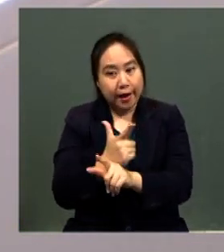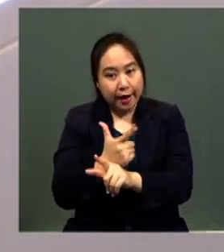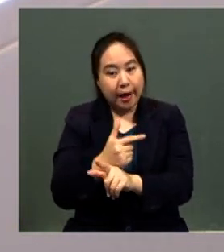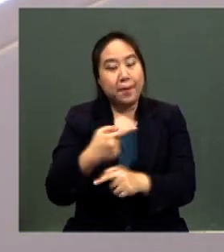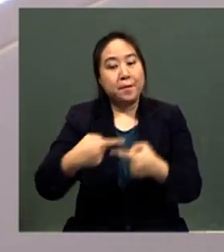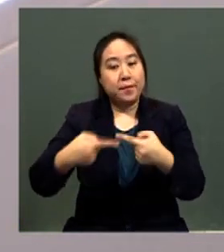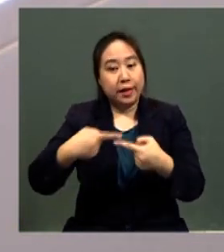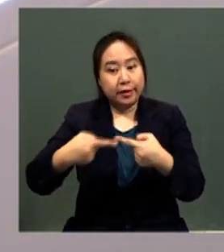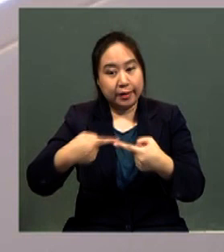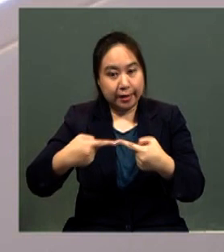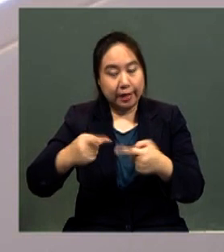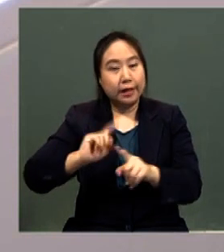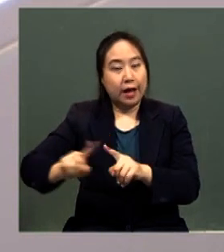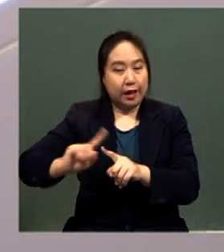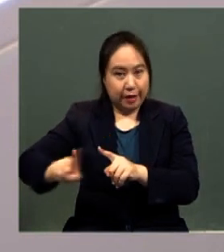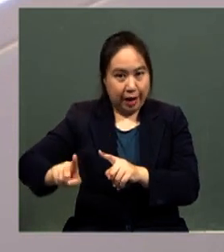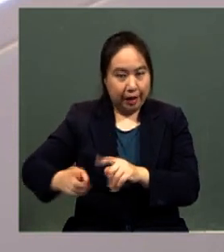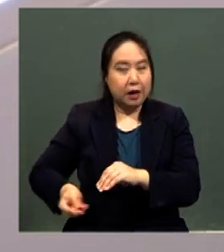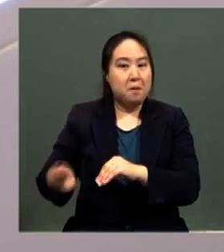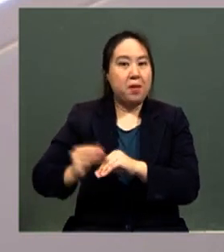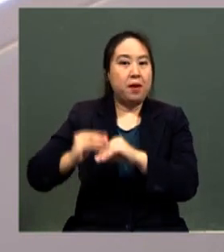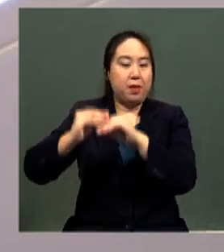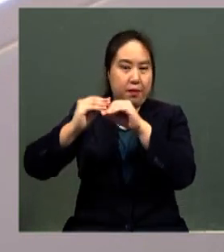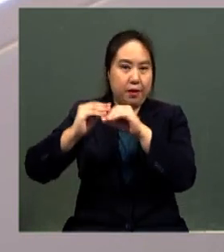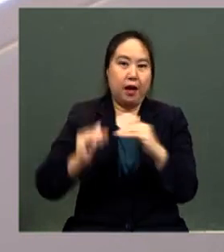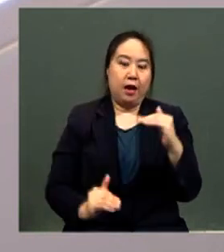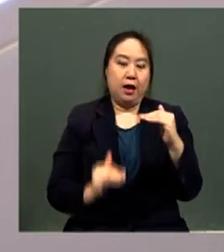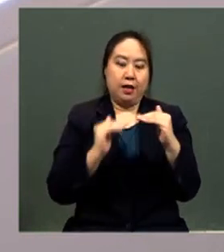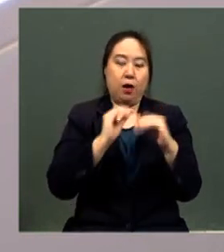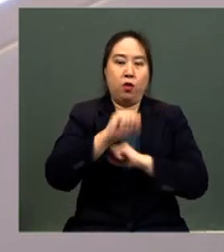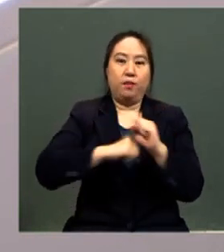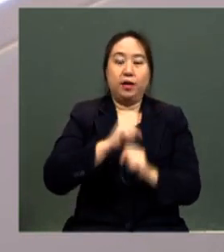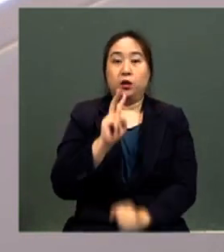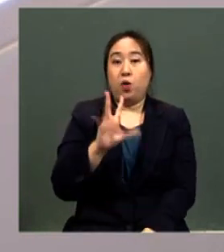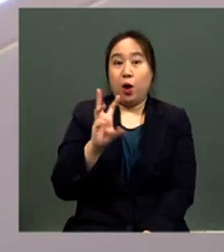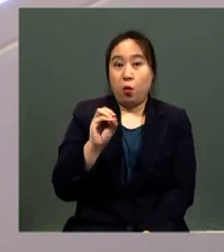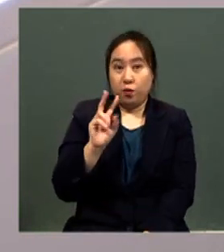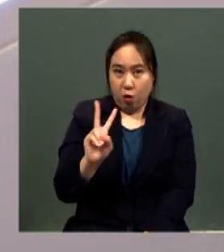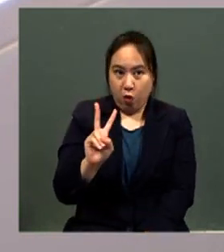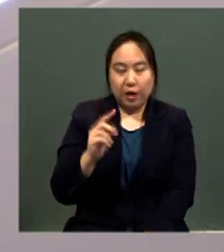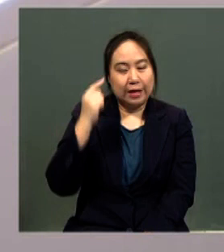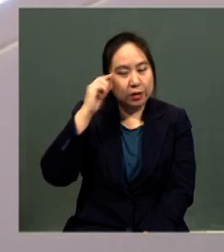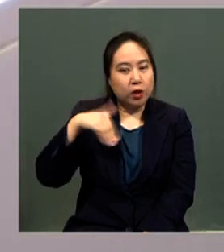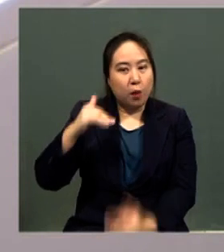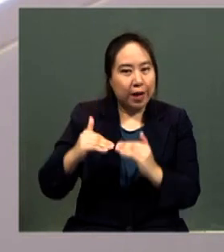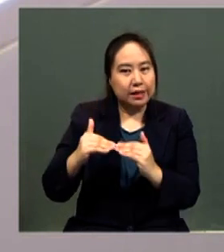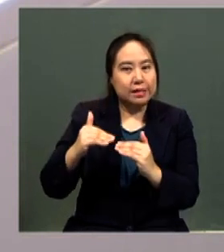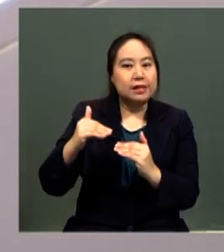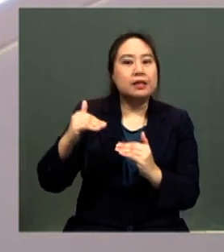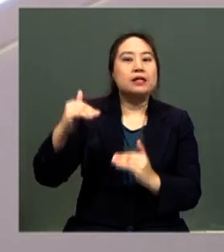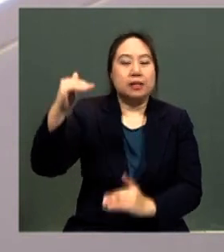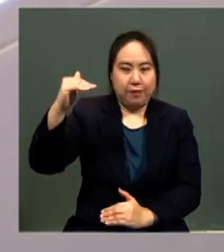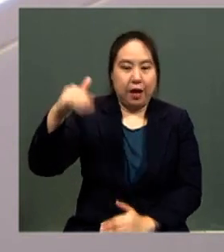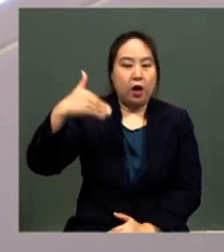ติกก็ปรับขึ้นมาสู่ในระดับปี2562แล้วก็มีแนวโน้มในการที่จะปรับตัวดีขึ้นไป